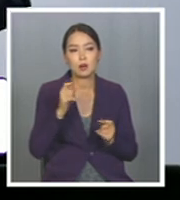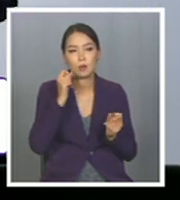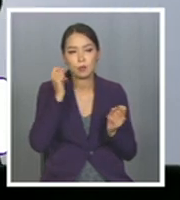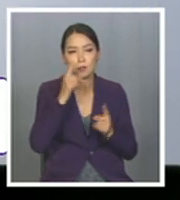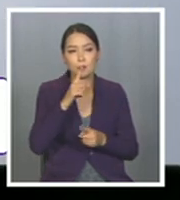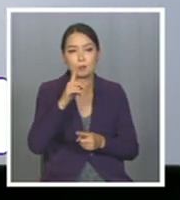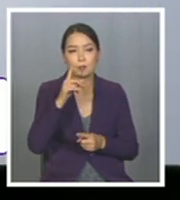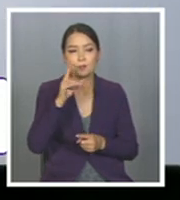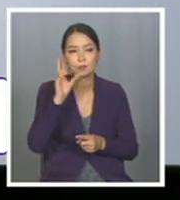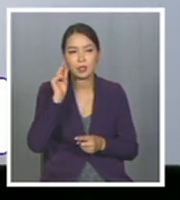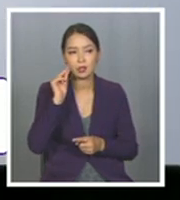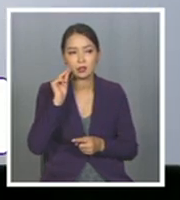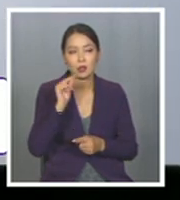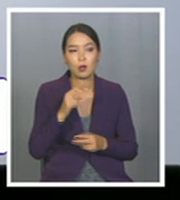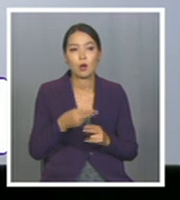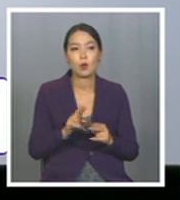жерде мынау